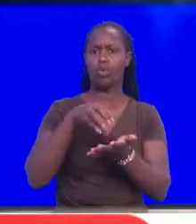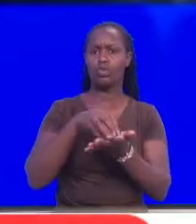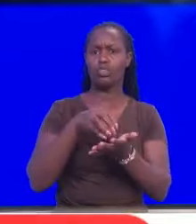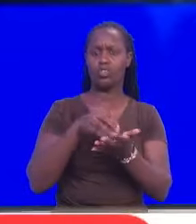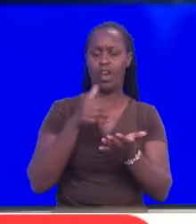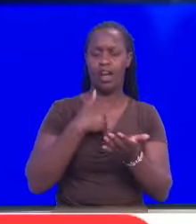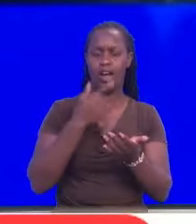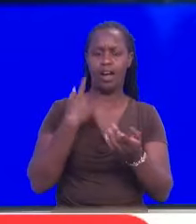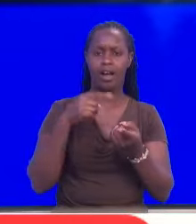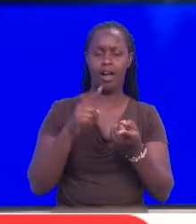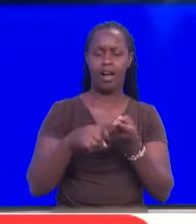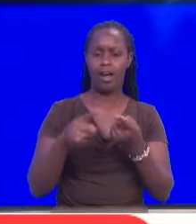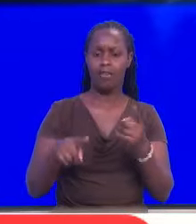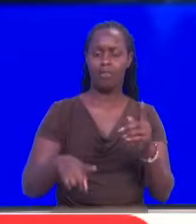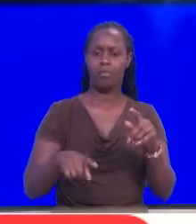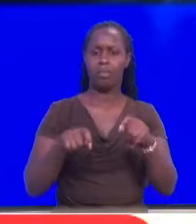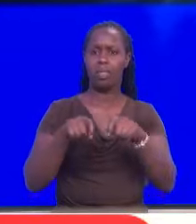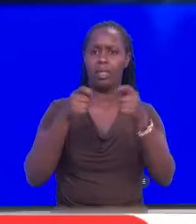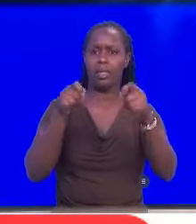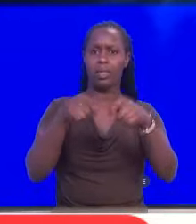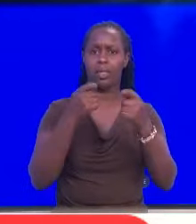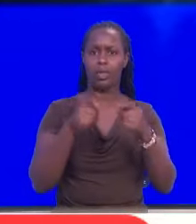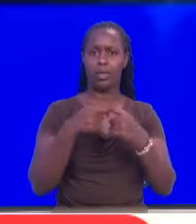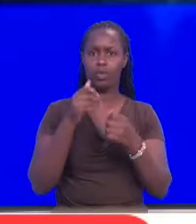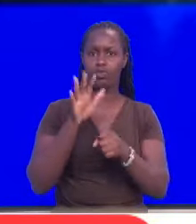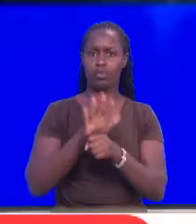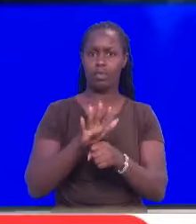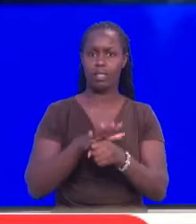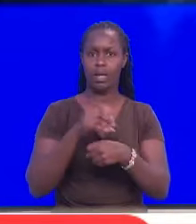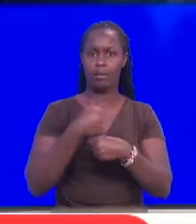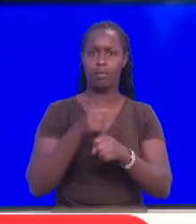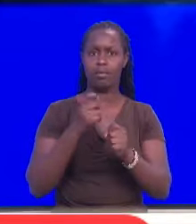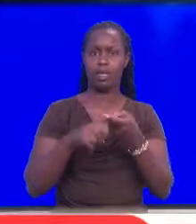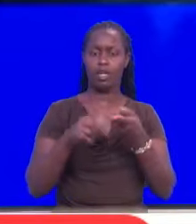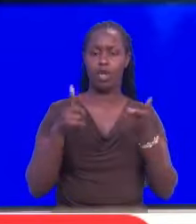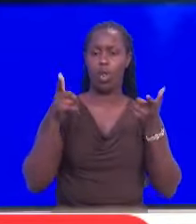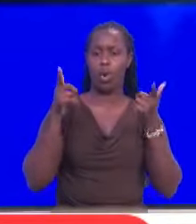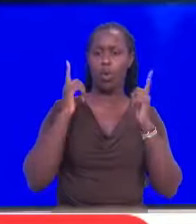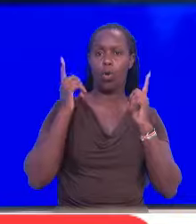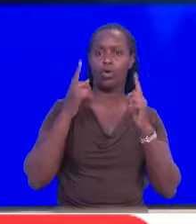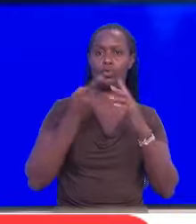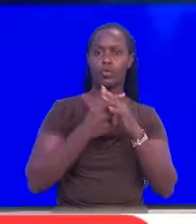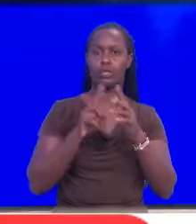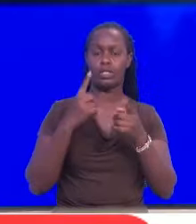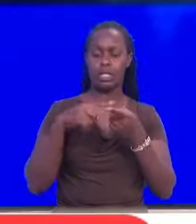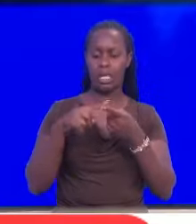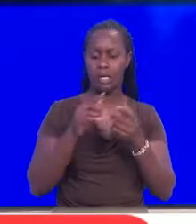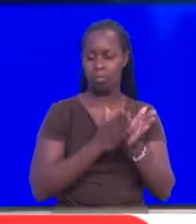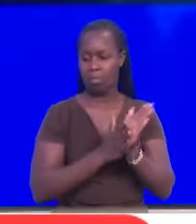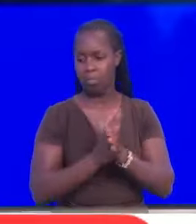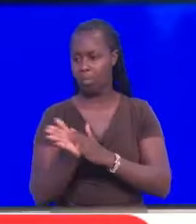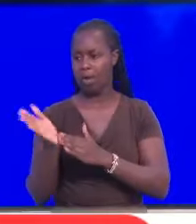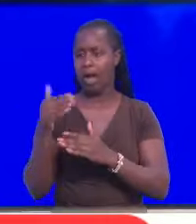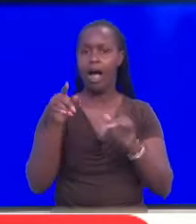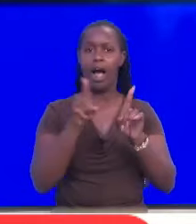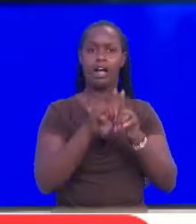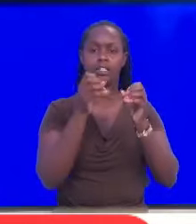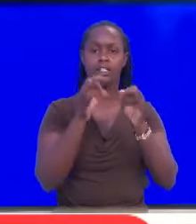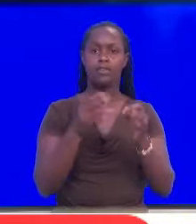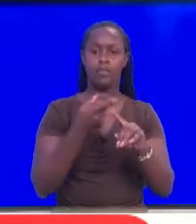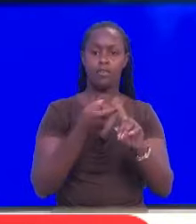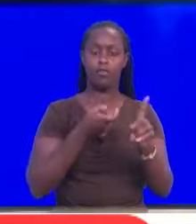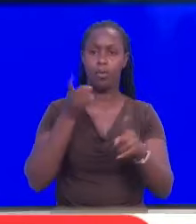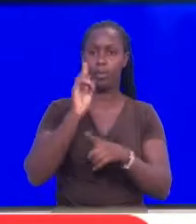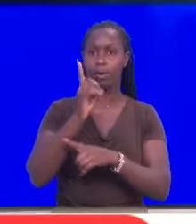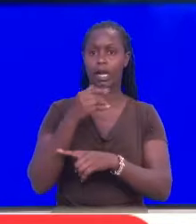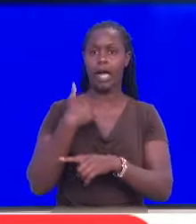ndio imesababisha ile gari sasa ikaanza kugeuka kama inarudi upande wa Nairobi. Otherwise zilikuwa ni gari mbili,